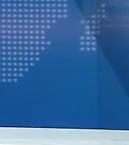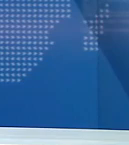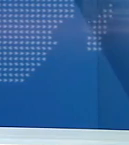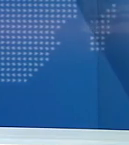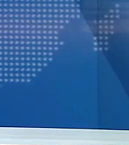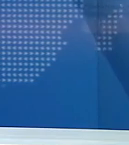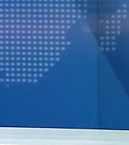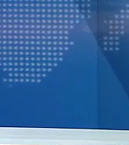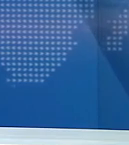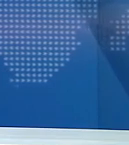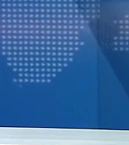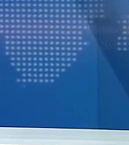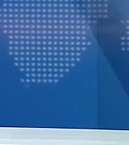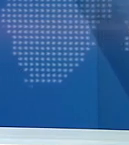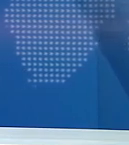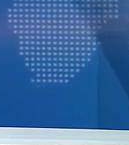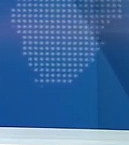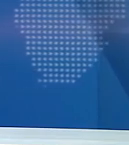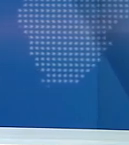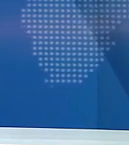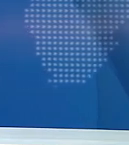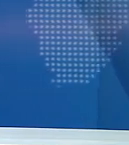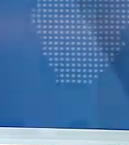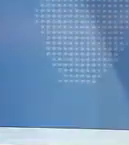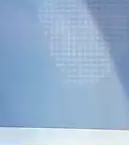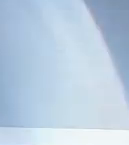mbc 뉴스를 마칩니다 고맙습니다